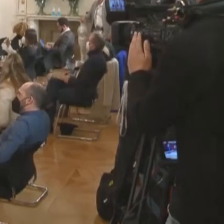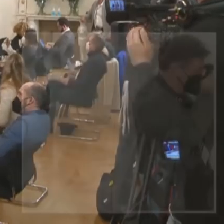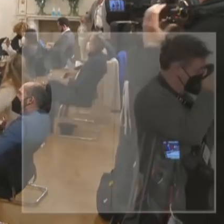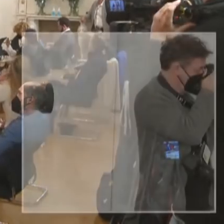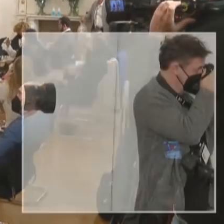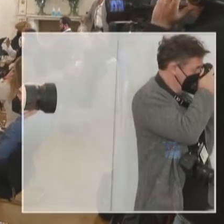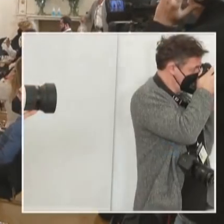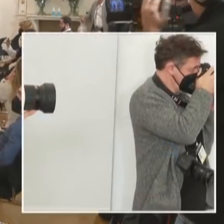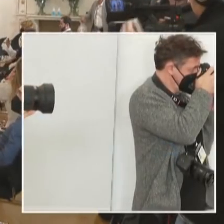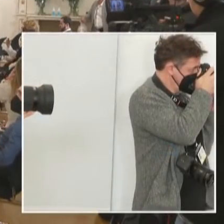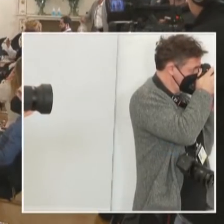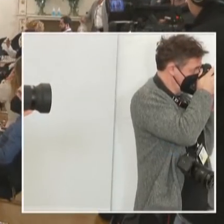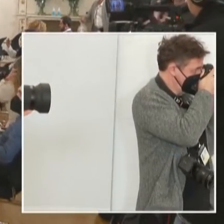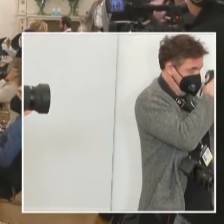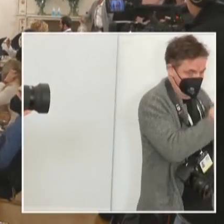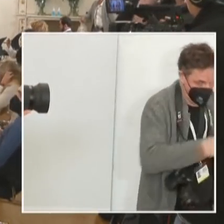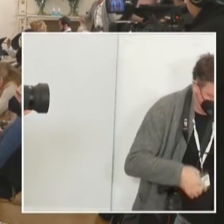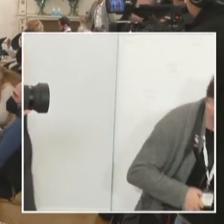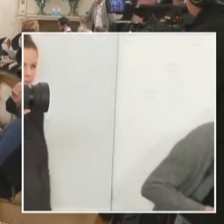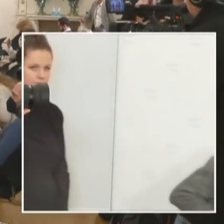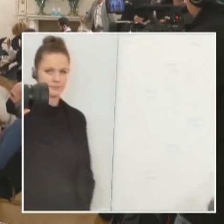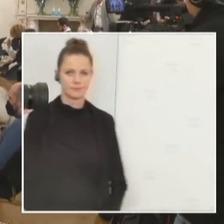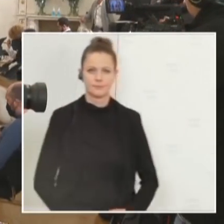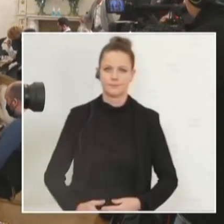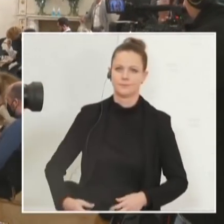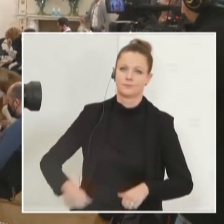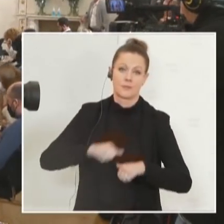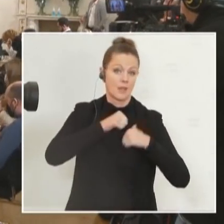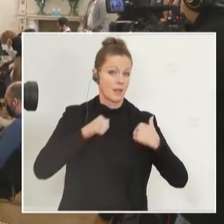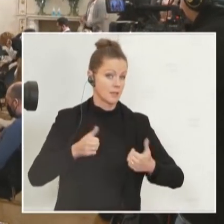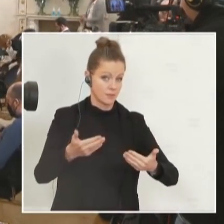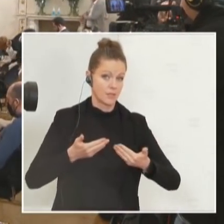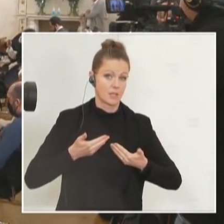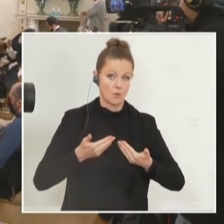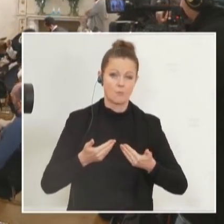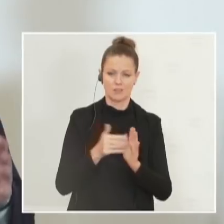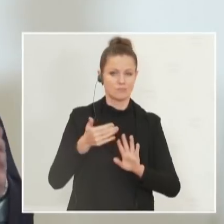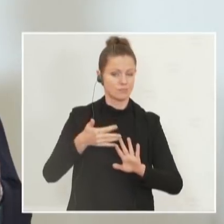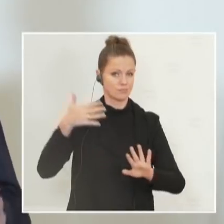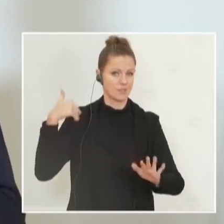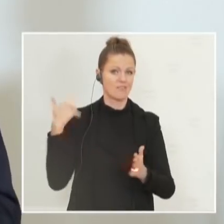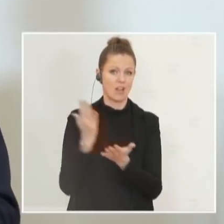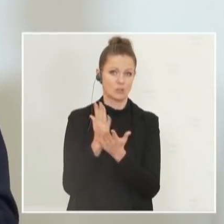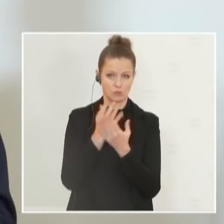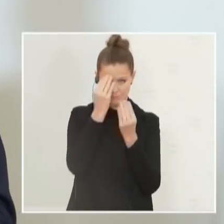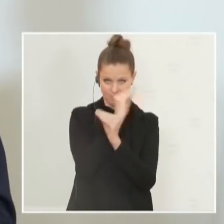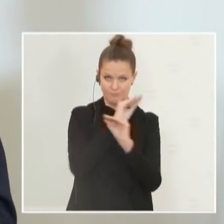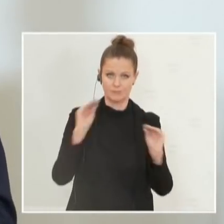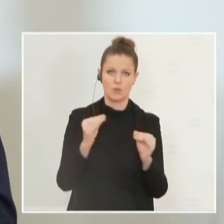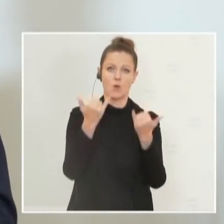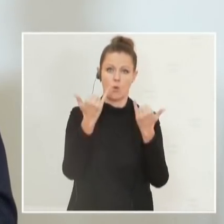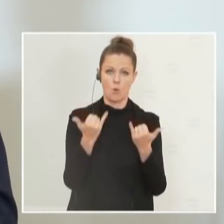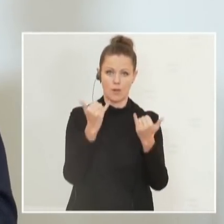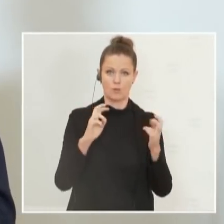Forcer la population à se vacciner, l'option n'est plus vraiment tabou en Europe et relève des compétences nationales. L'Autriche a déjà annoncé avancer